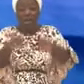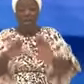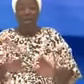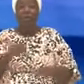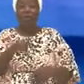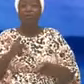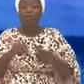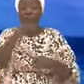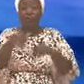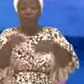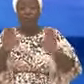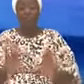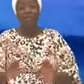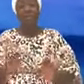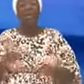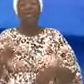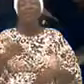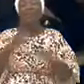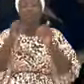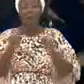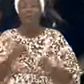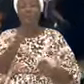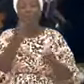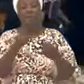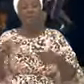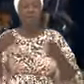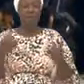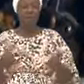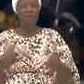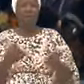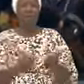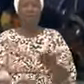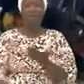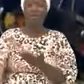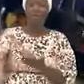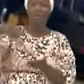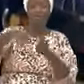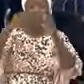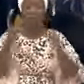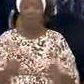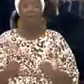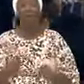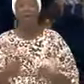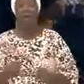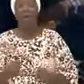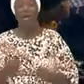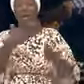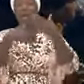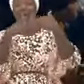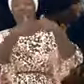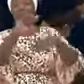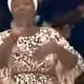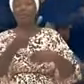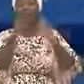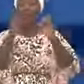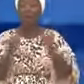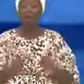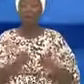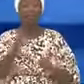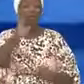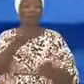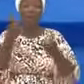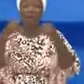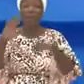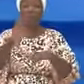sur le point d'être enterré la puissance vient maintenant la reprise à deux résurrections l'appui servicielle